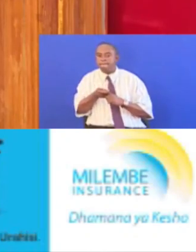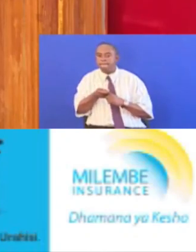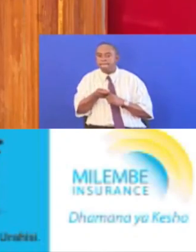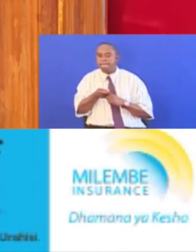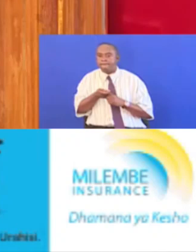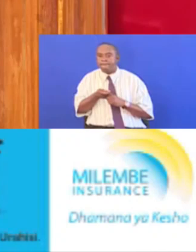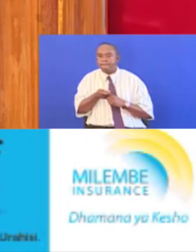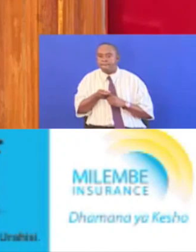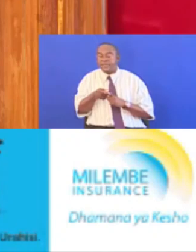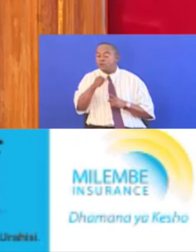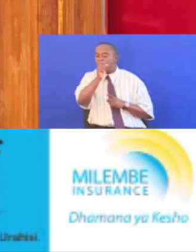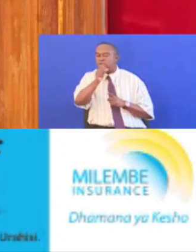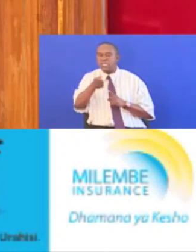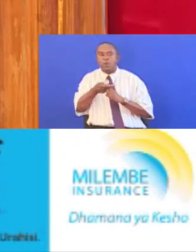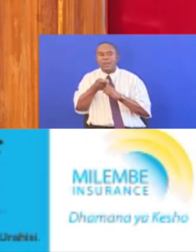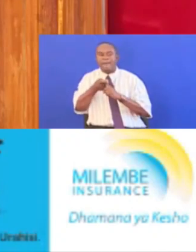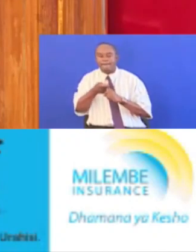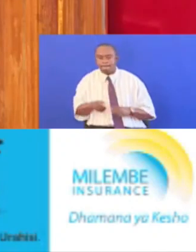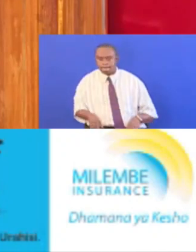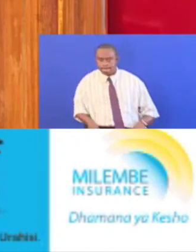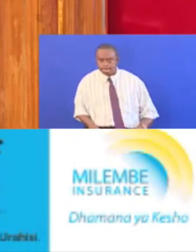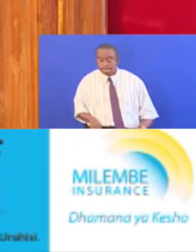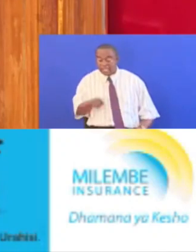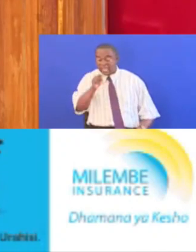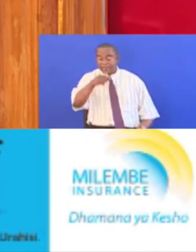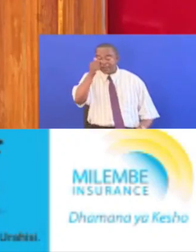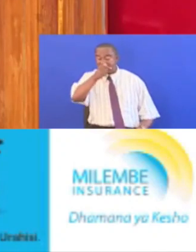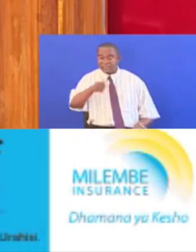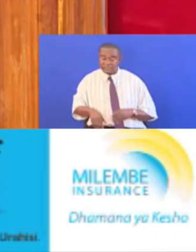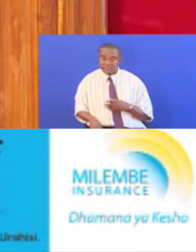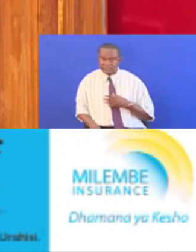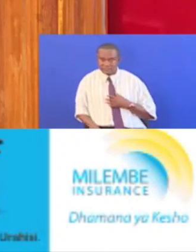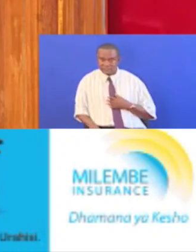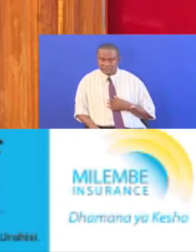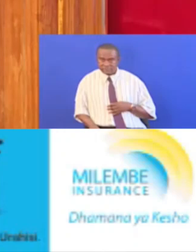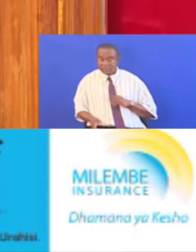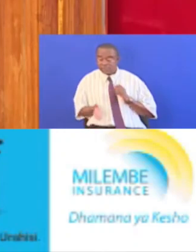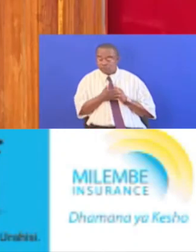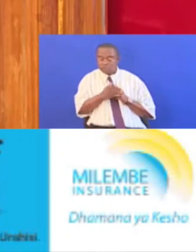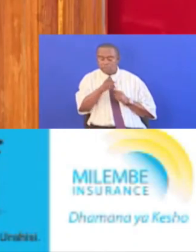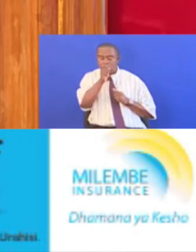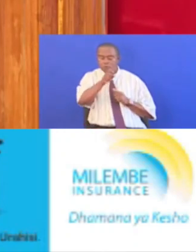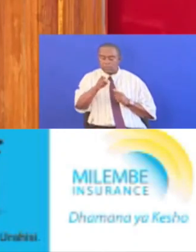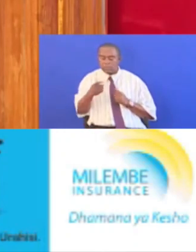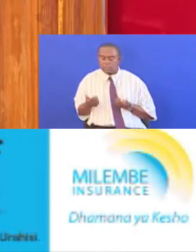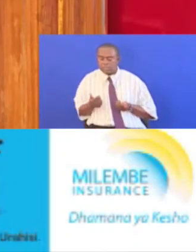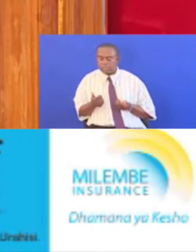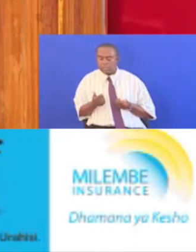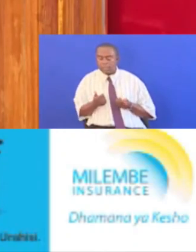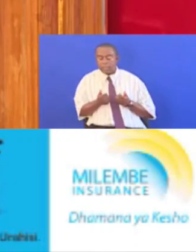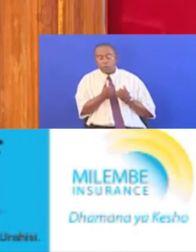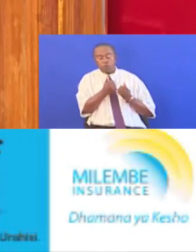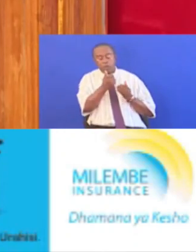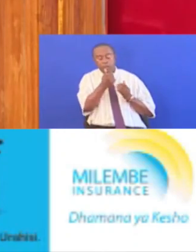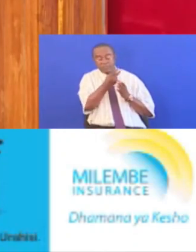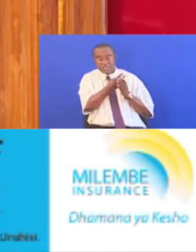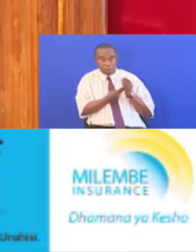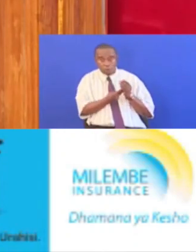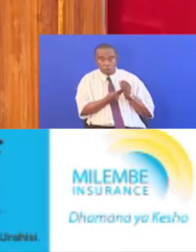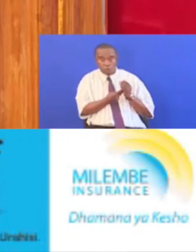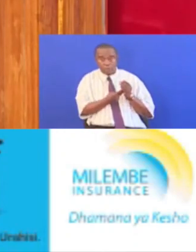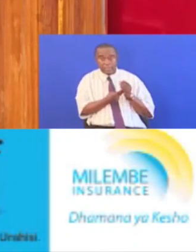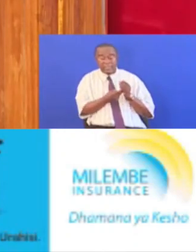sanguinis, ni uraia wa damu. Lakini hata hapa Tanzania suala la uraia pacha lina hisia kali. It is an